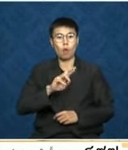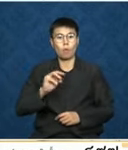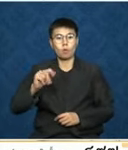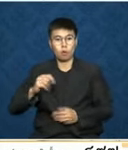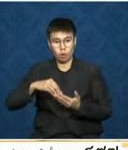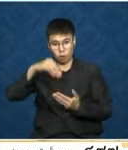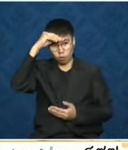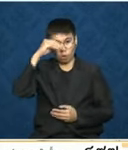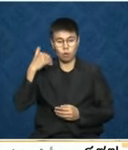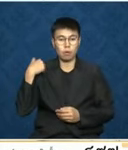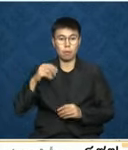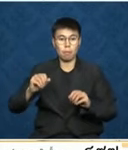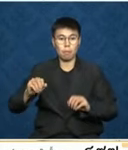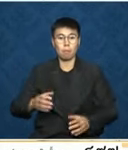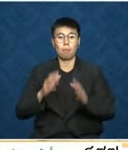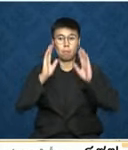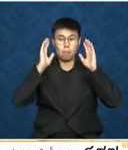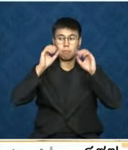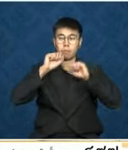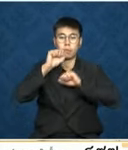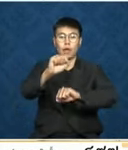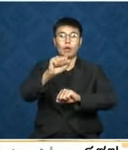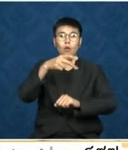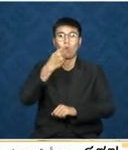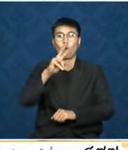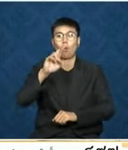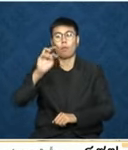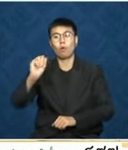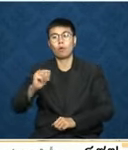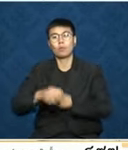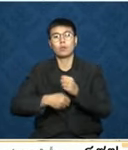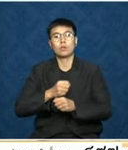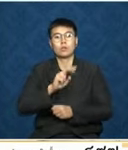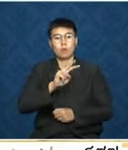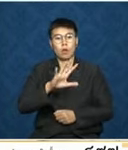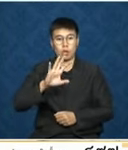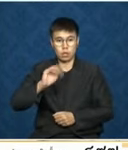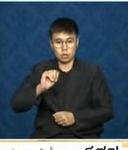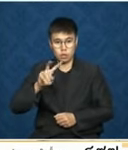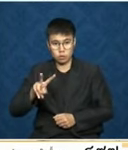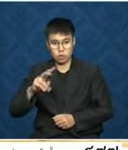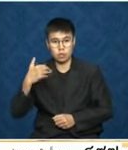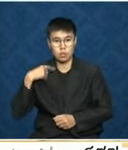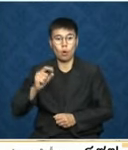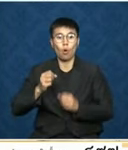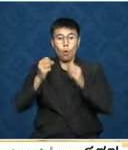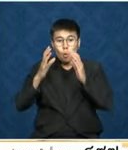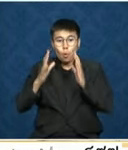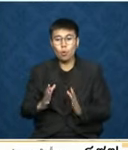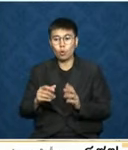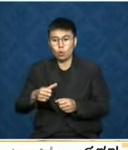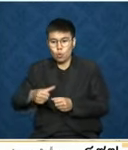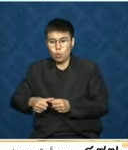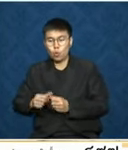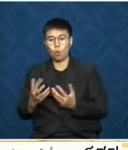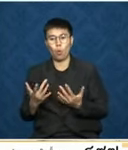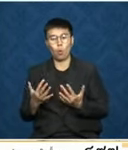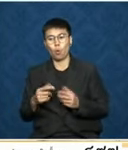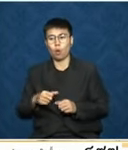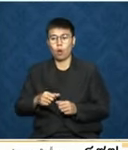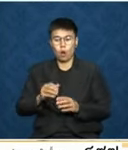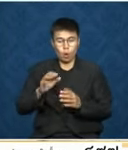ก็รัฐบาลของเราได้ประกาศยกเลิกครมว่ามติครม 2542ที่ผ่านมาจึงทำให้คุณครูไม่ต้องอยู่เวรไม่ต้องเฝ้าโรงเรียน